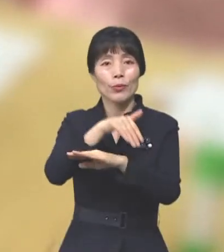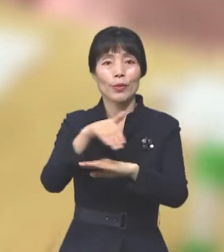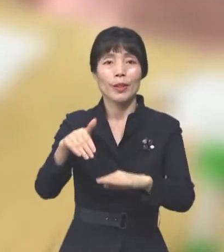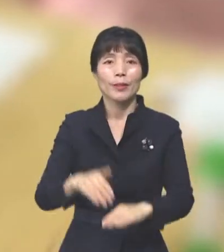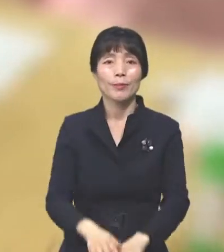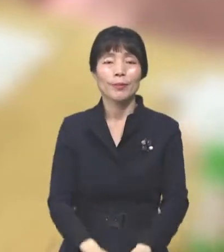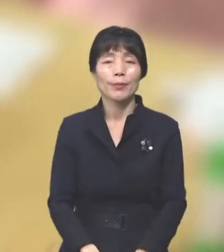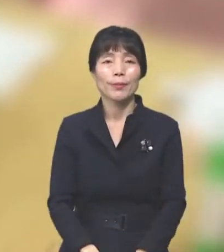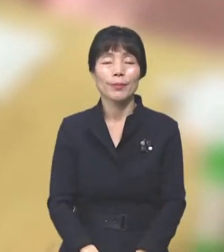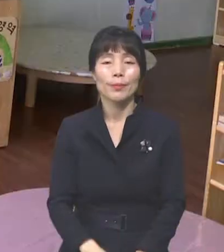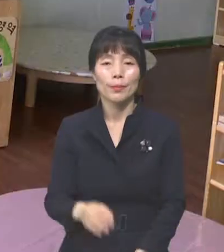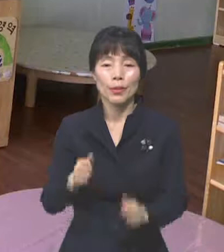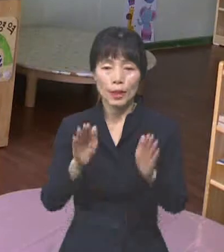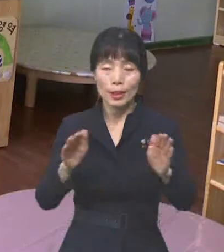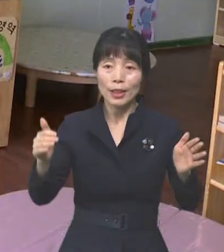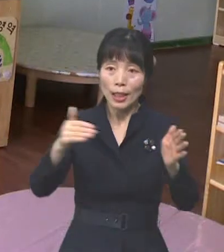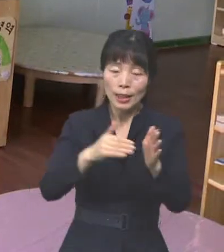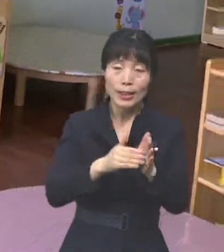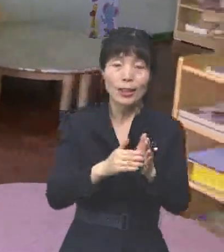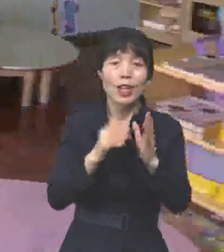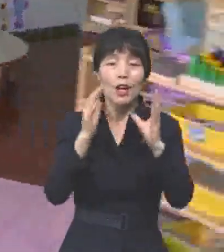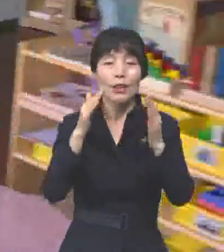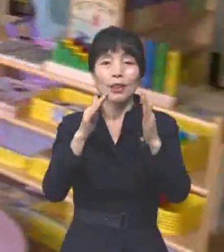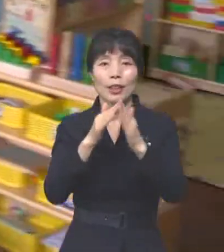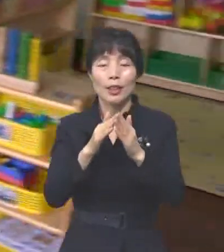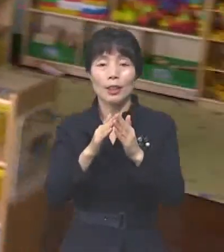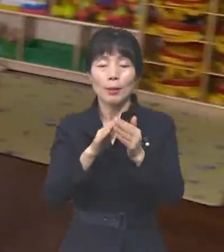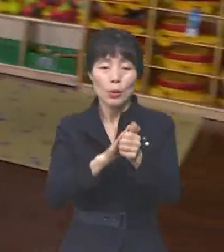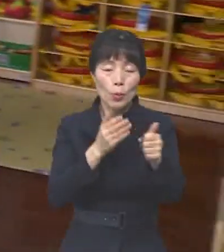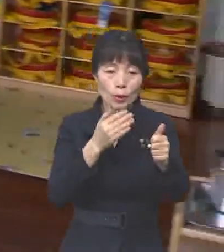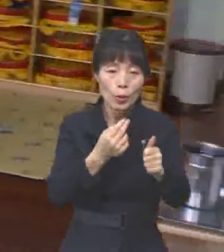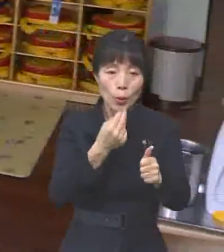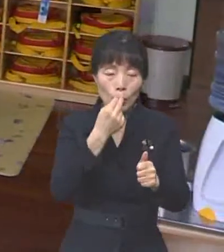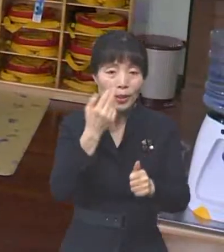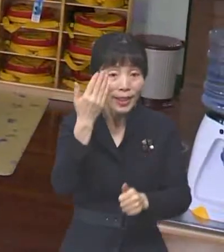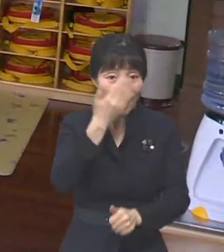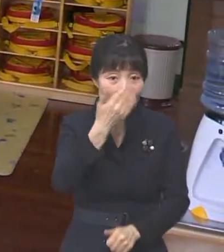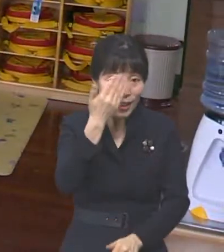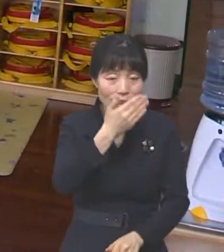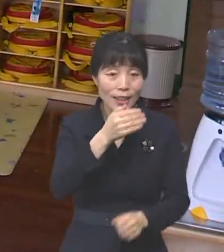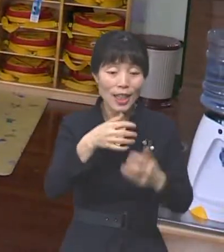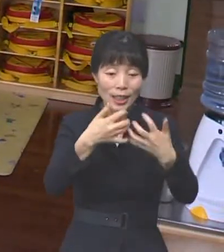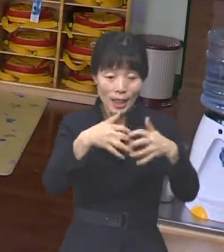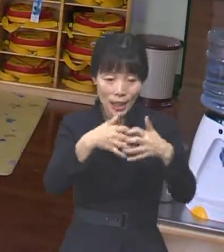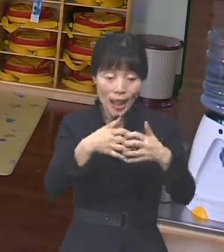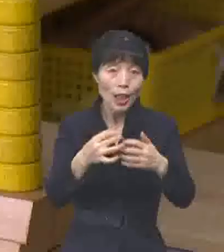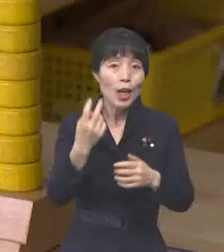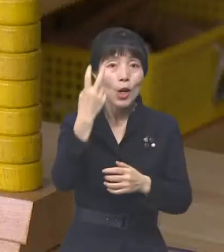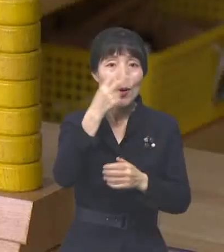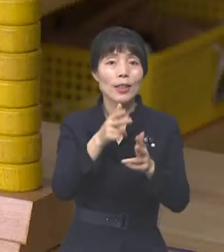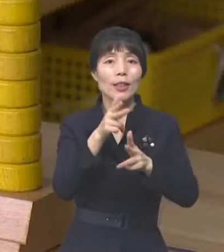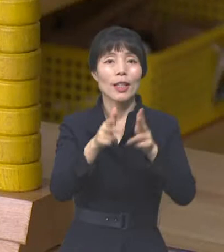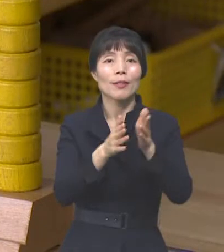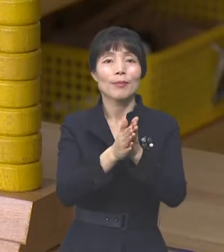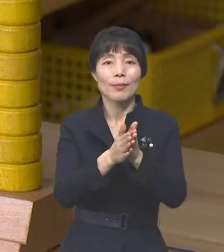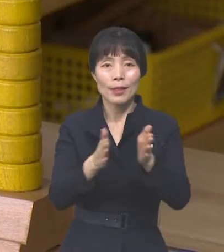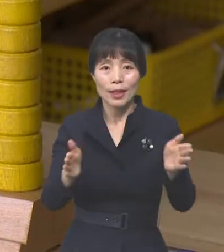예정입니다. 또 그동안 어린이집에 보급된 공기청정기를 대상으로 관리 사업을